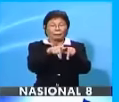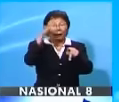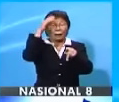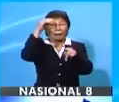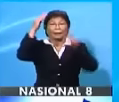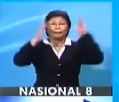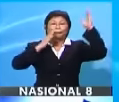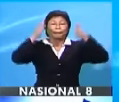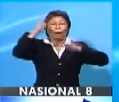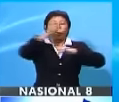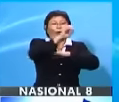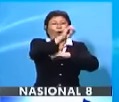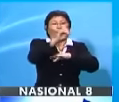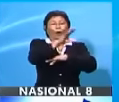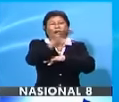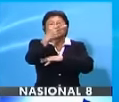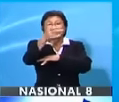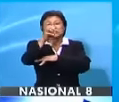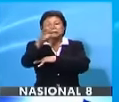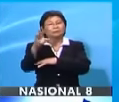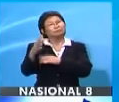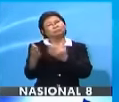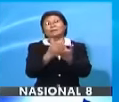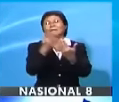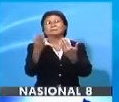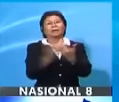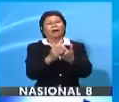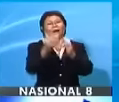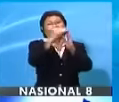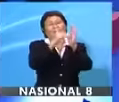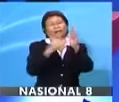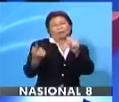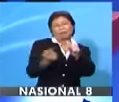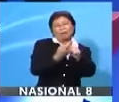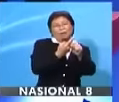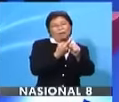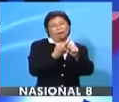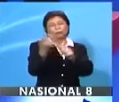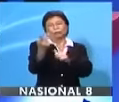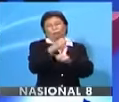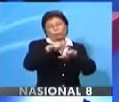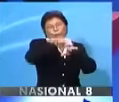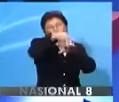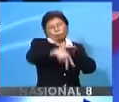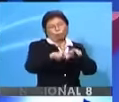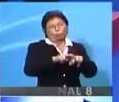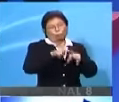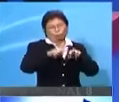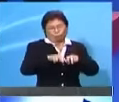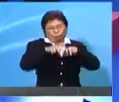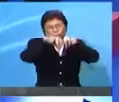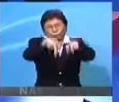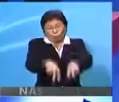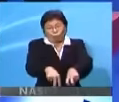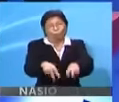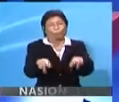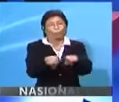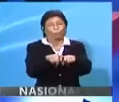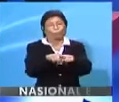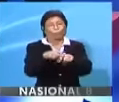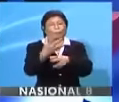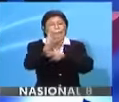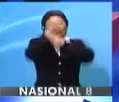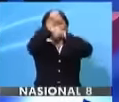Oi Zi Liang dan Chiu Yi Wei tiada masalah dalam acara pertama mereka. Kedua-dua penerjun, Oi Zi Liang dan Chiu Yi Wei, yang